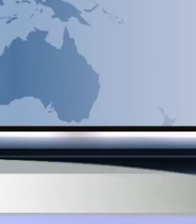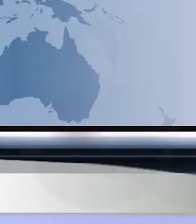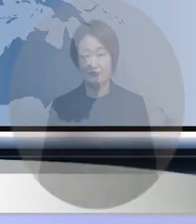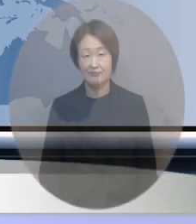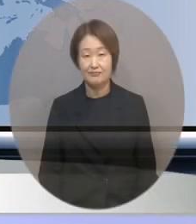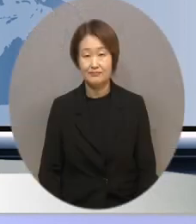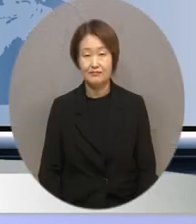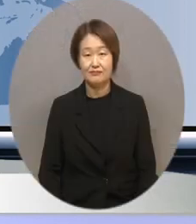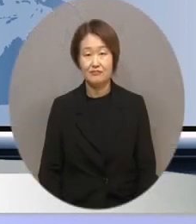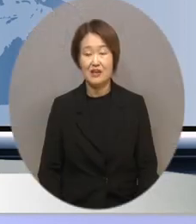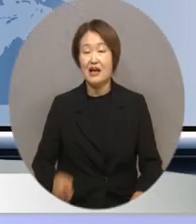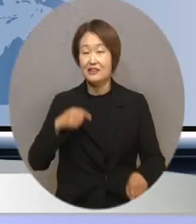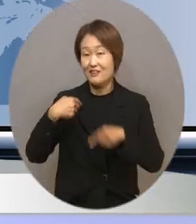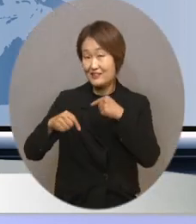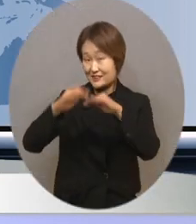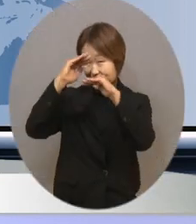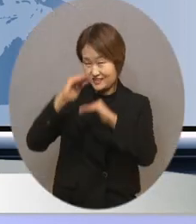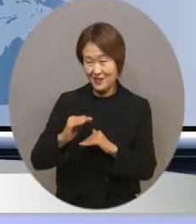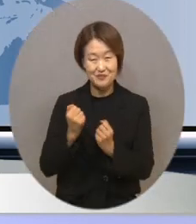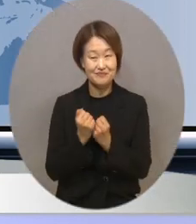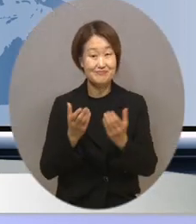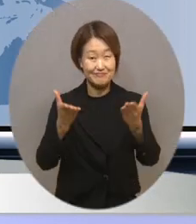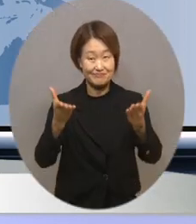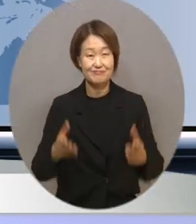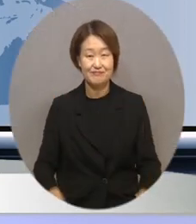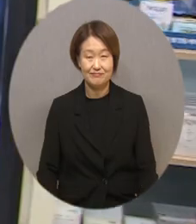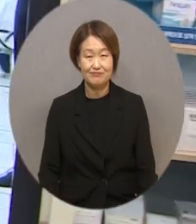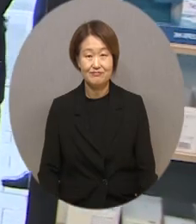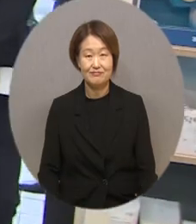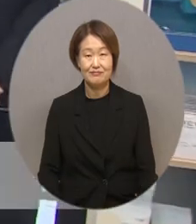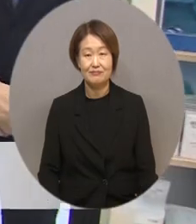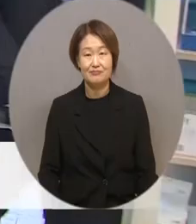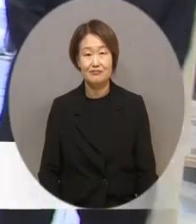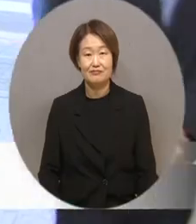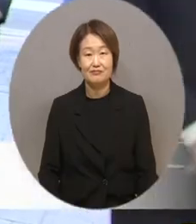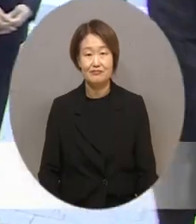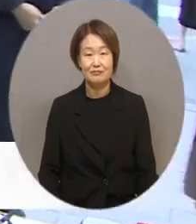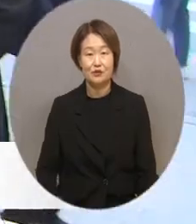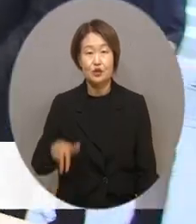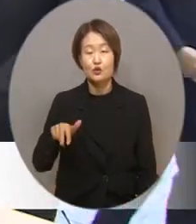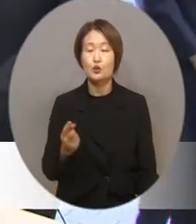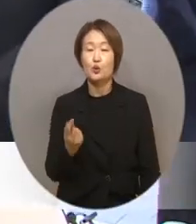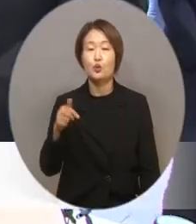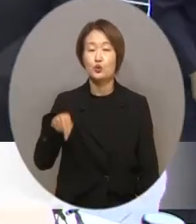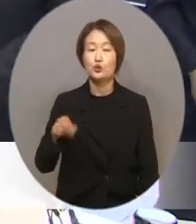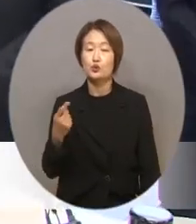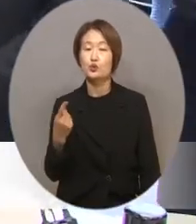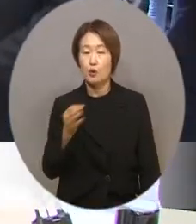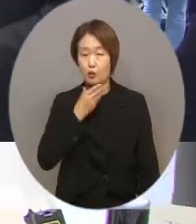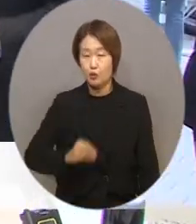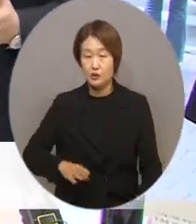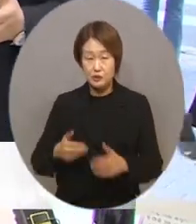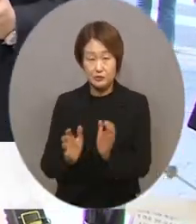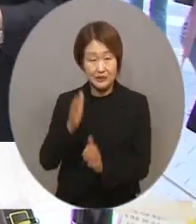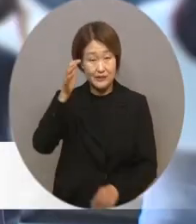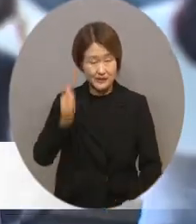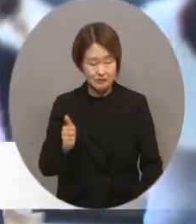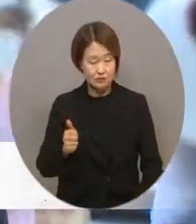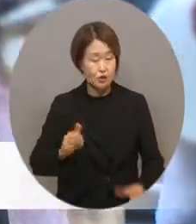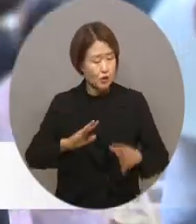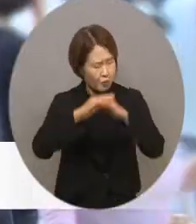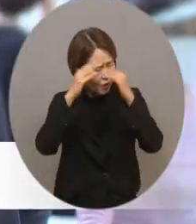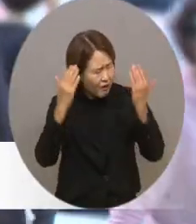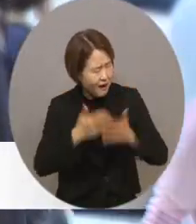이어서 복직의 정책 소식 만나보겠습니다 조규홍 보건복지부장관은 국민 모두가